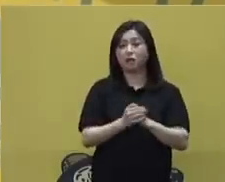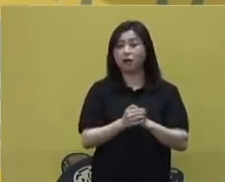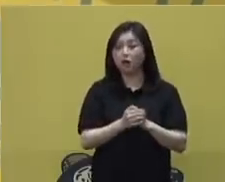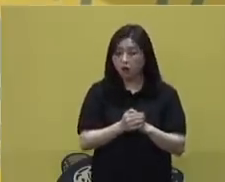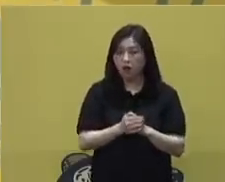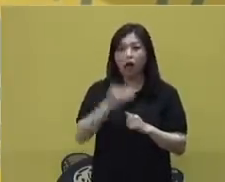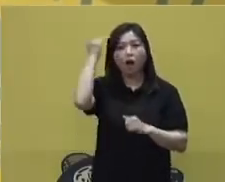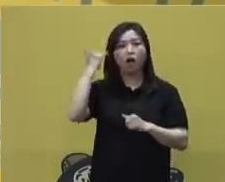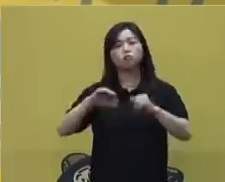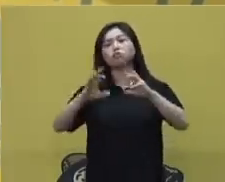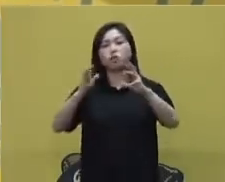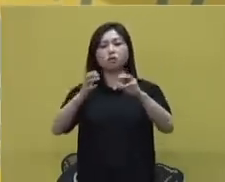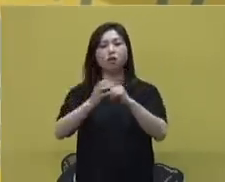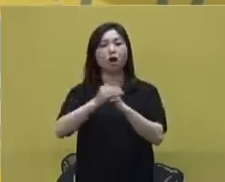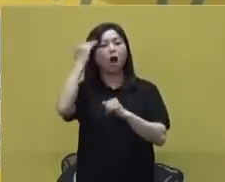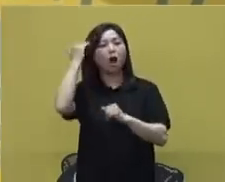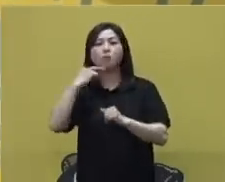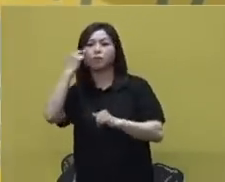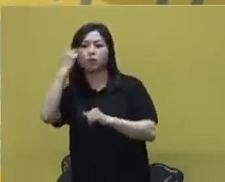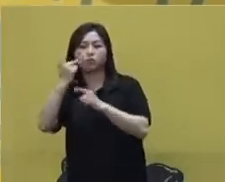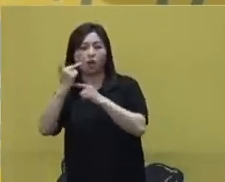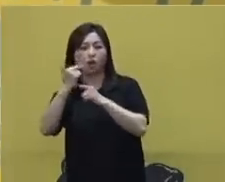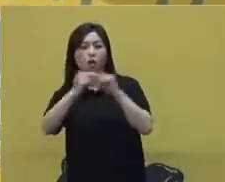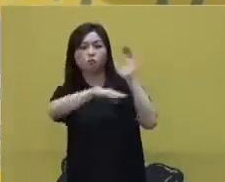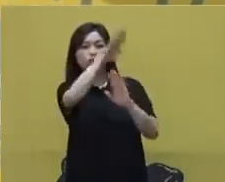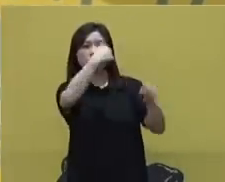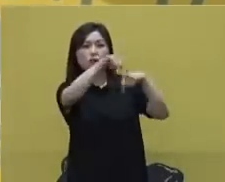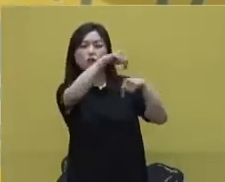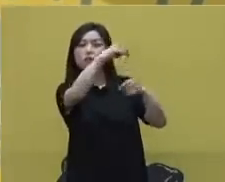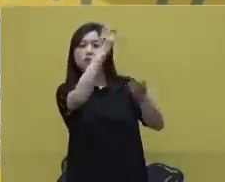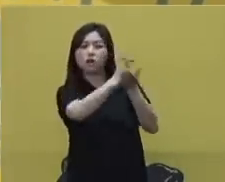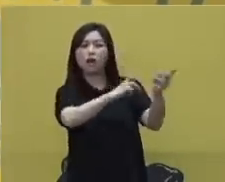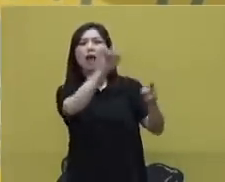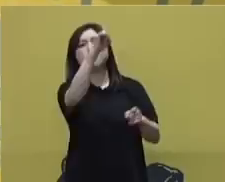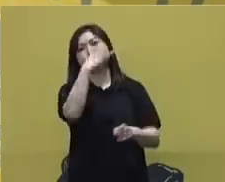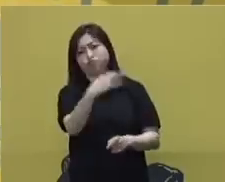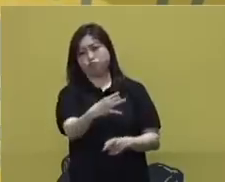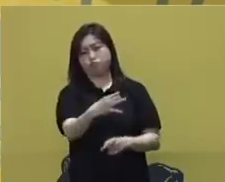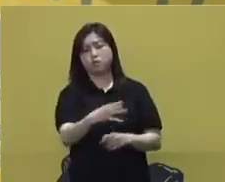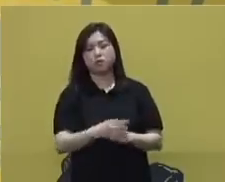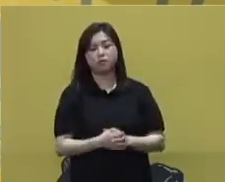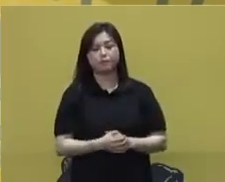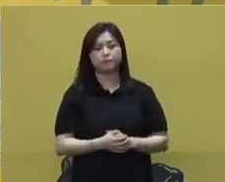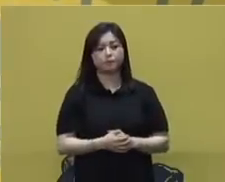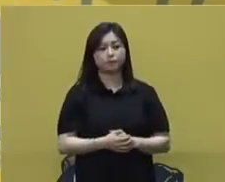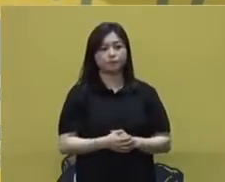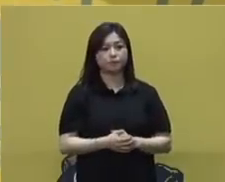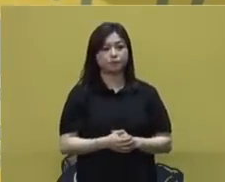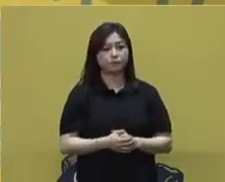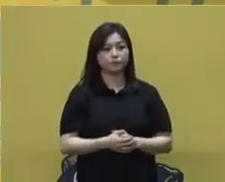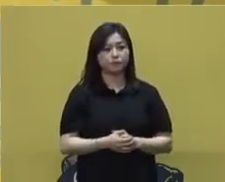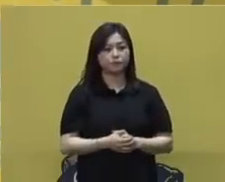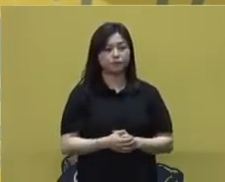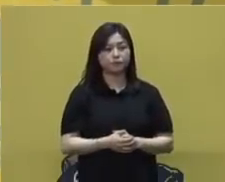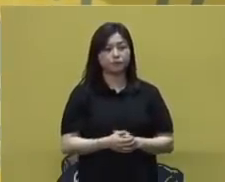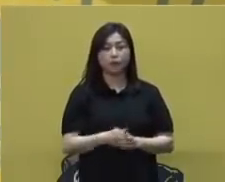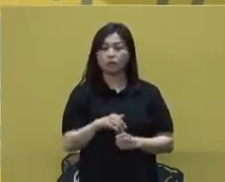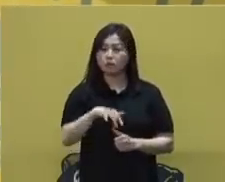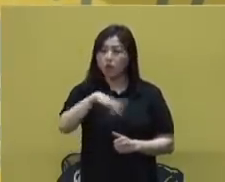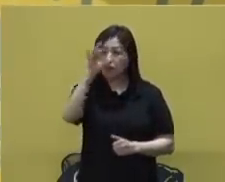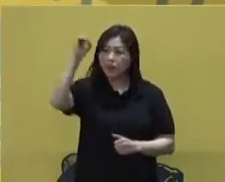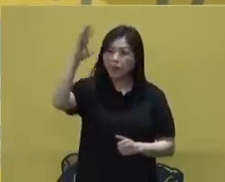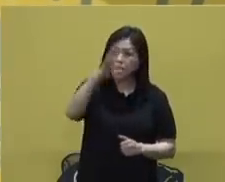우리나라에서 합리적인 대북 정책은 한 가지밖에 없다 이렇게 생각하고요. 이제 지금 그 처음에